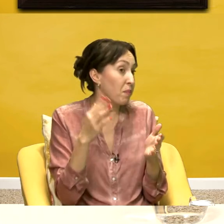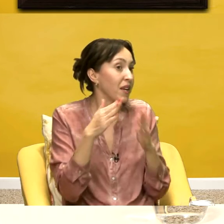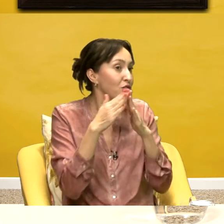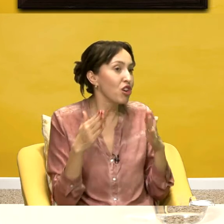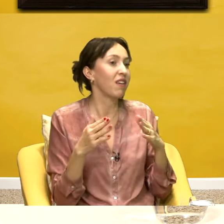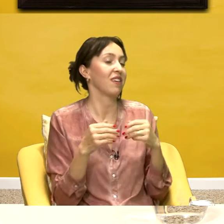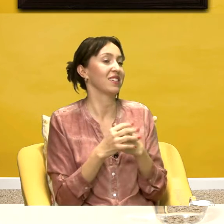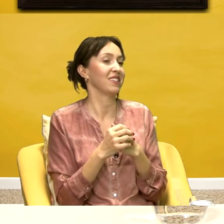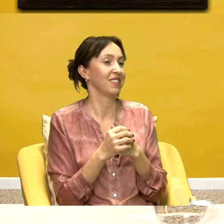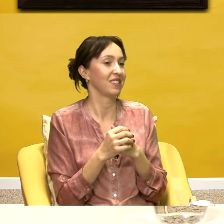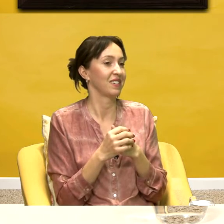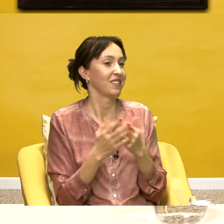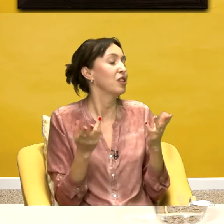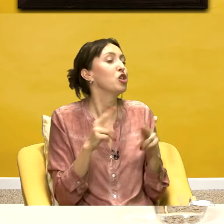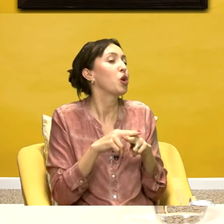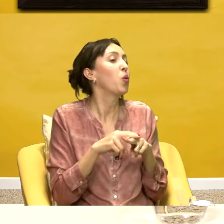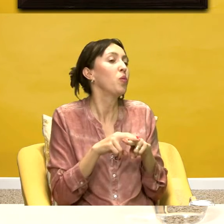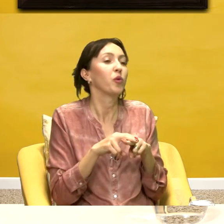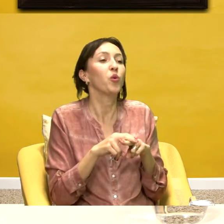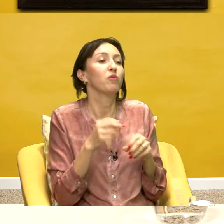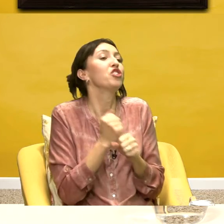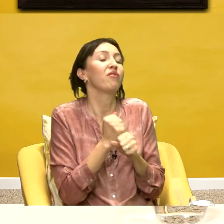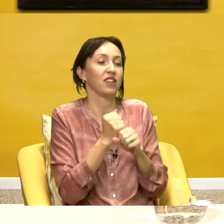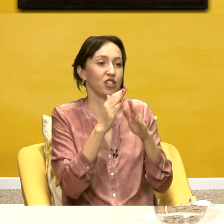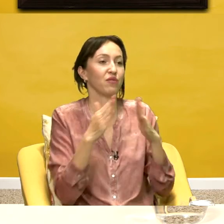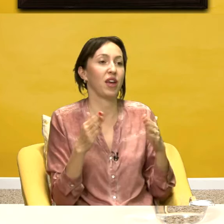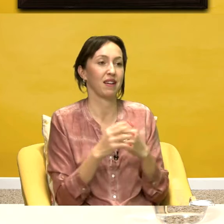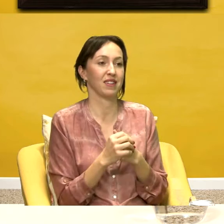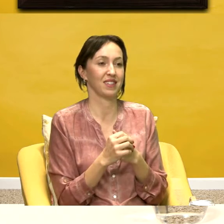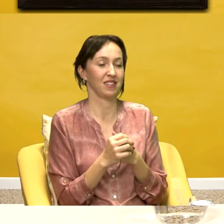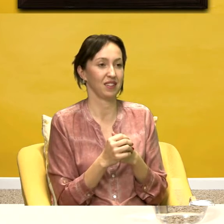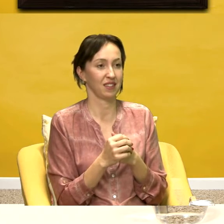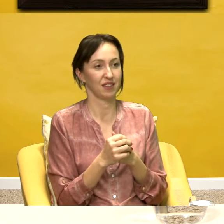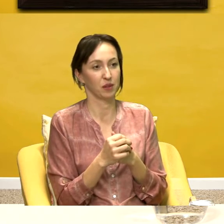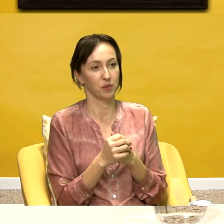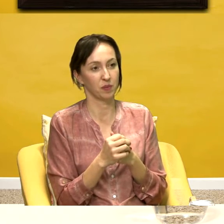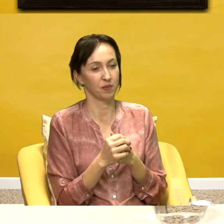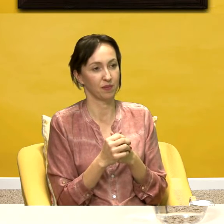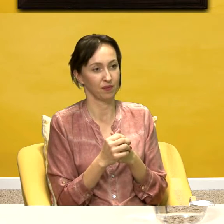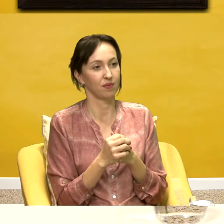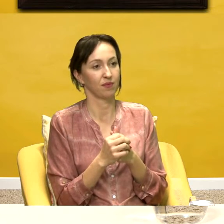Trebuie să repeți și acasă. Și cum? Ce faceți voi acasă?